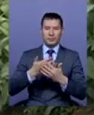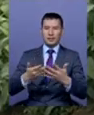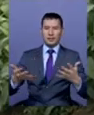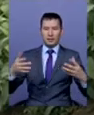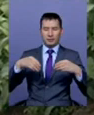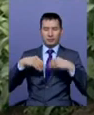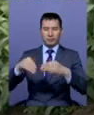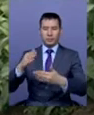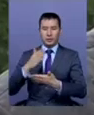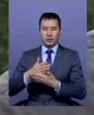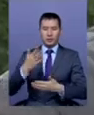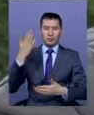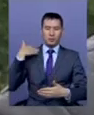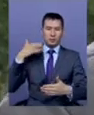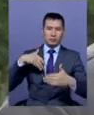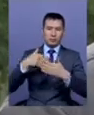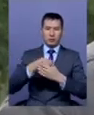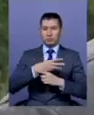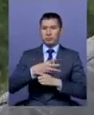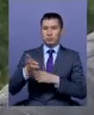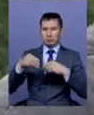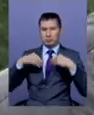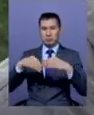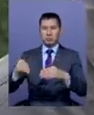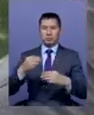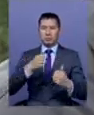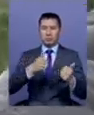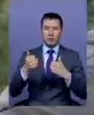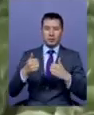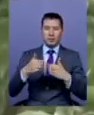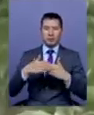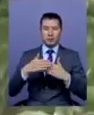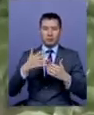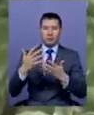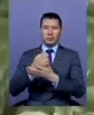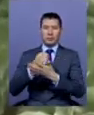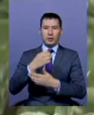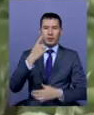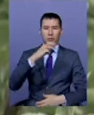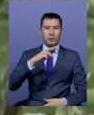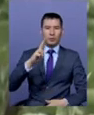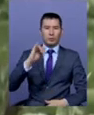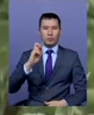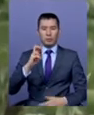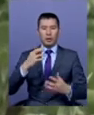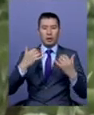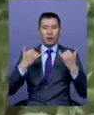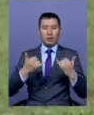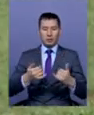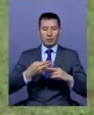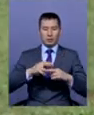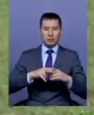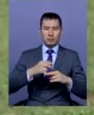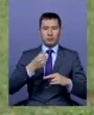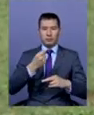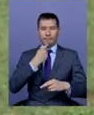оны сезінбегенін айтады. Сөзінше жылдағыдай емін-еркін 1 миллион текше метрден аса су алған. Енді тағы да үнемдеу мақсатында тамшылап суғару